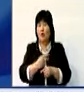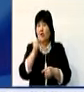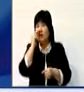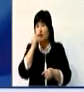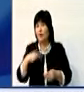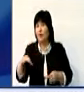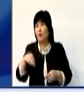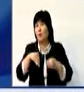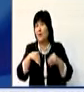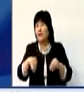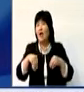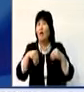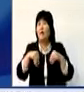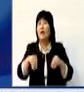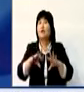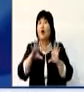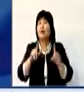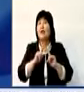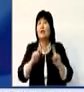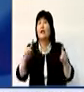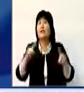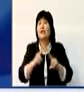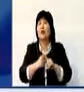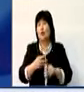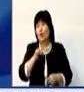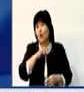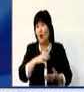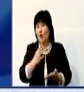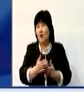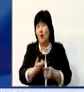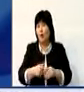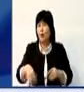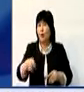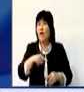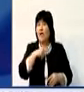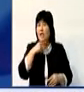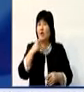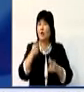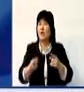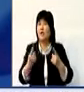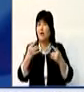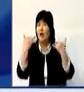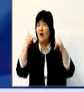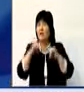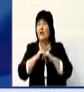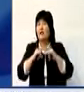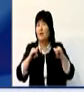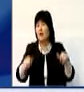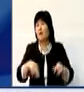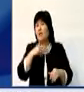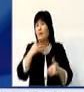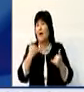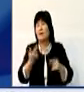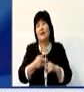Қазақстан облысы диқандарының бақша өсірудегі тың технологиясын қолданып отыр. Сондай-ақ өңірде ет сүт бағытындағы ірі қара санын көбейтуге де басымдық